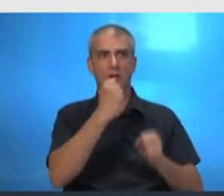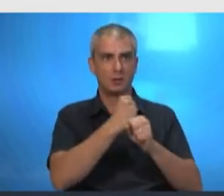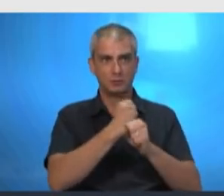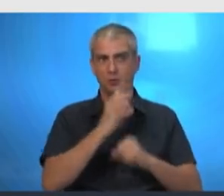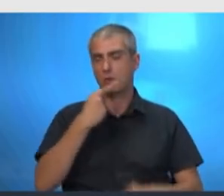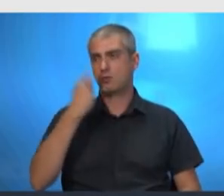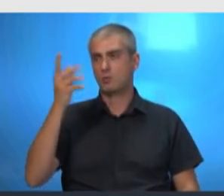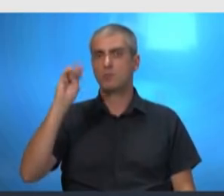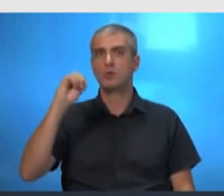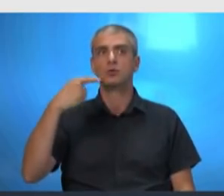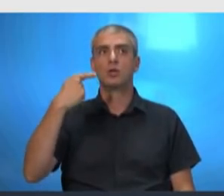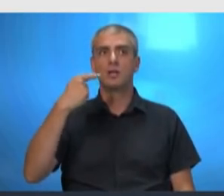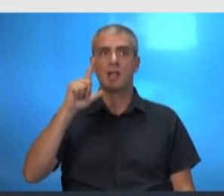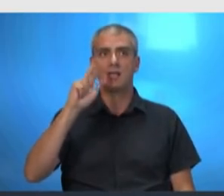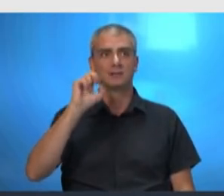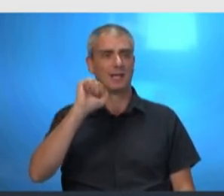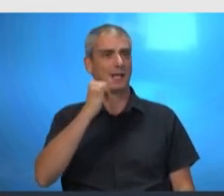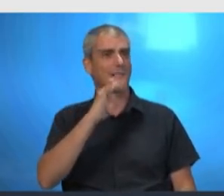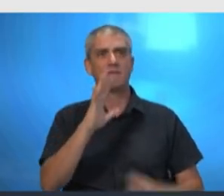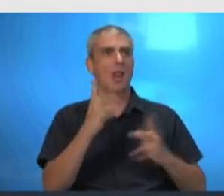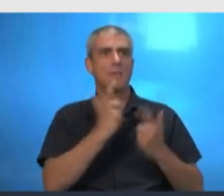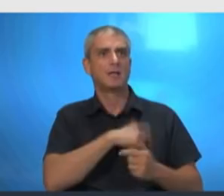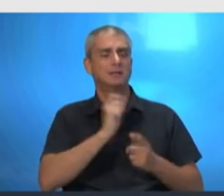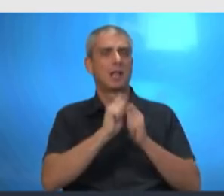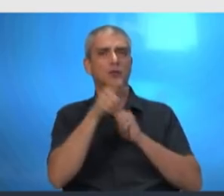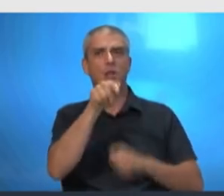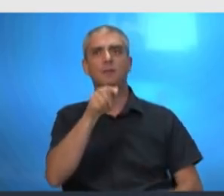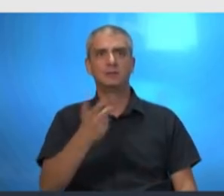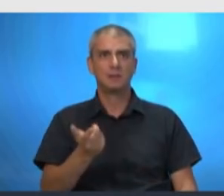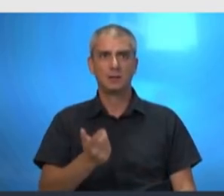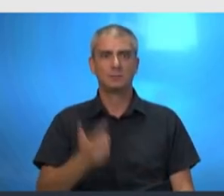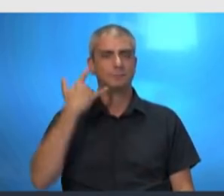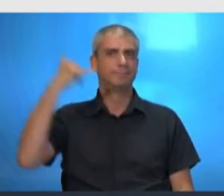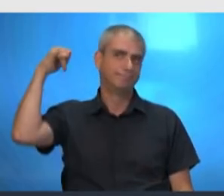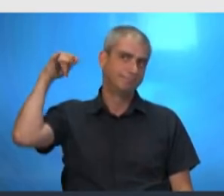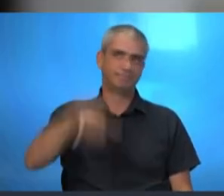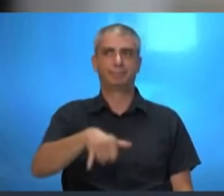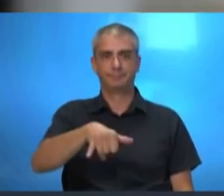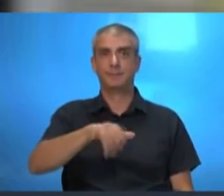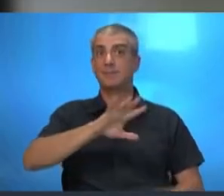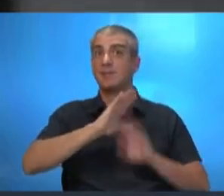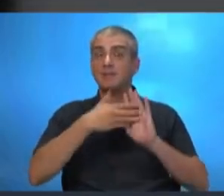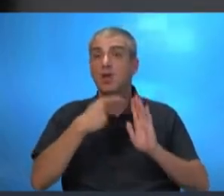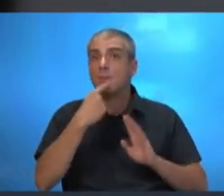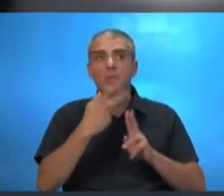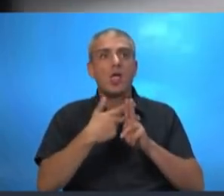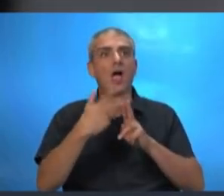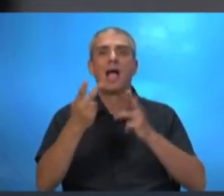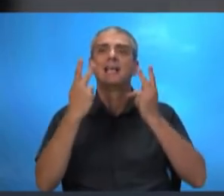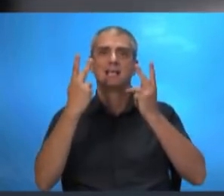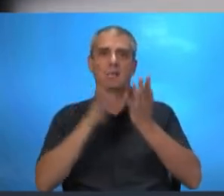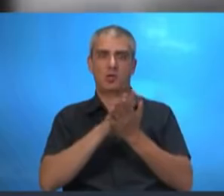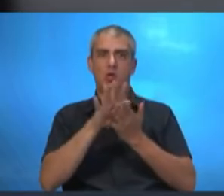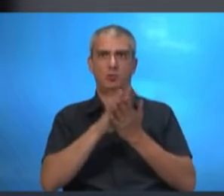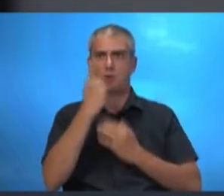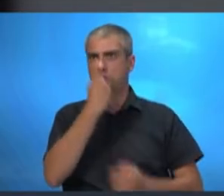דובר, מוישה גלסנר. כן, אבל מדוע העירייה צריכה לשלם את זה? וכל מה שהזכרנו הם רק עיקרי ההוצאות